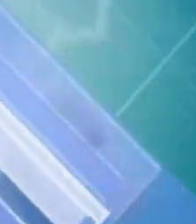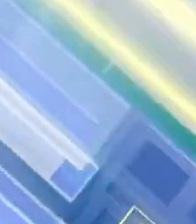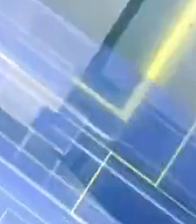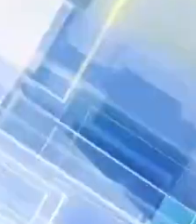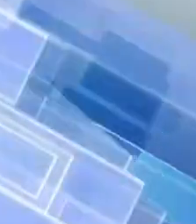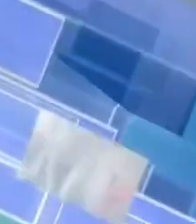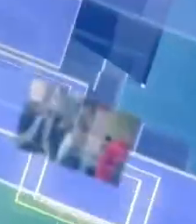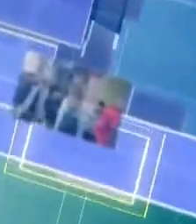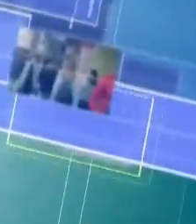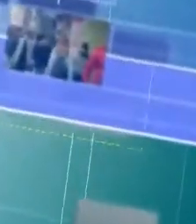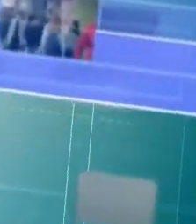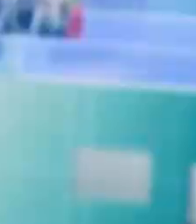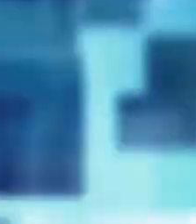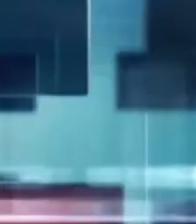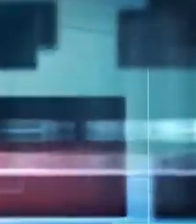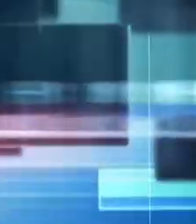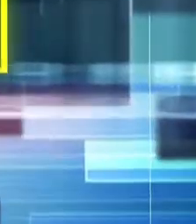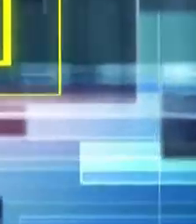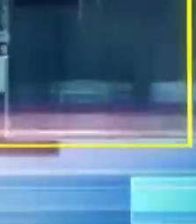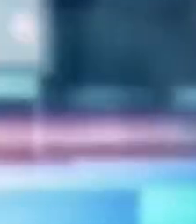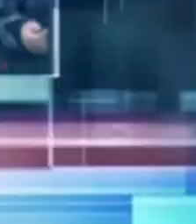МУЗЫКАЛЬНАЯ ЗАСТАВКА